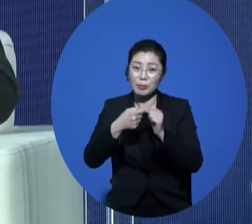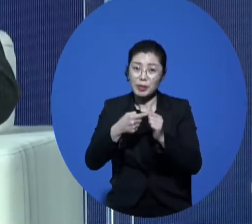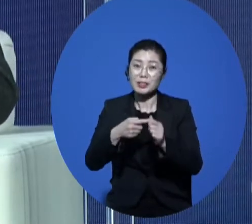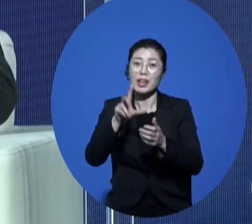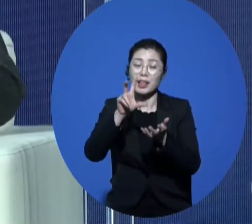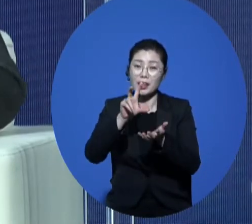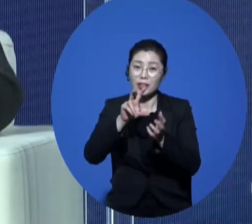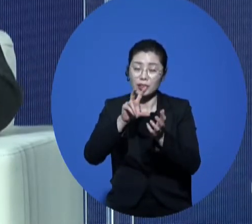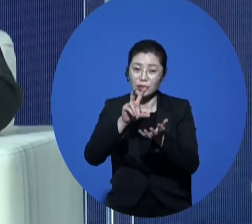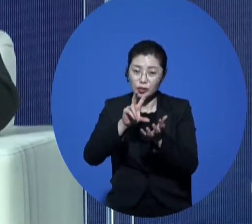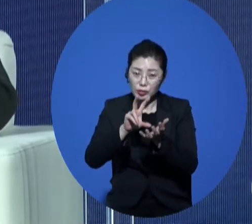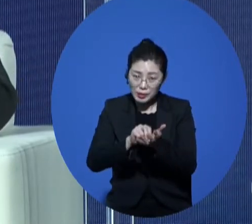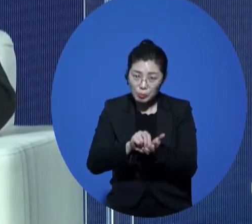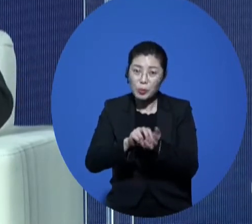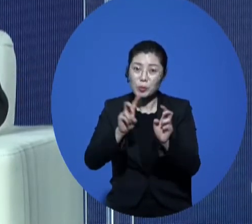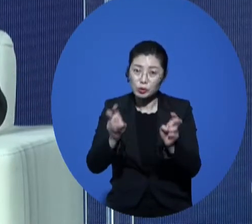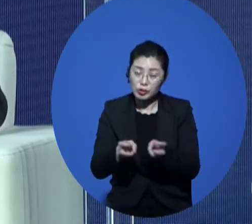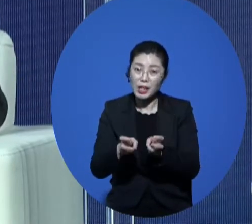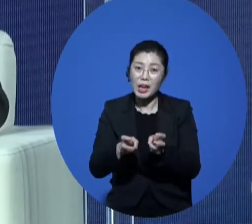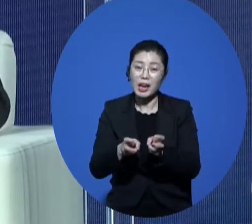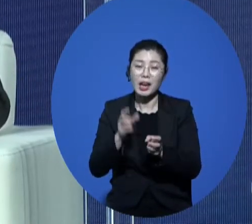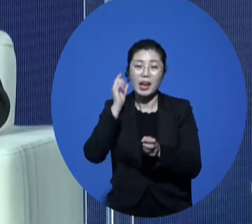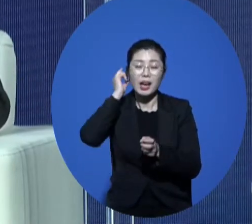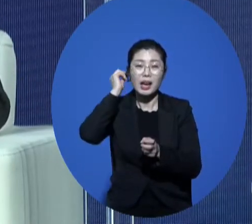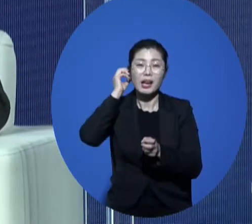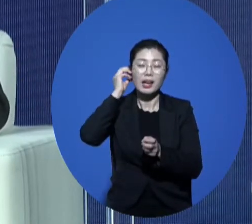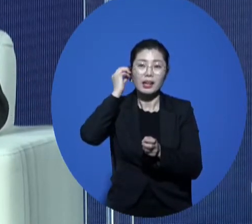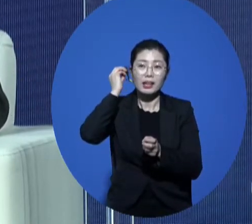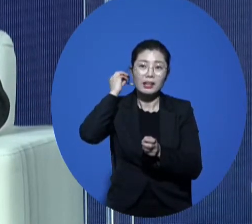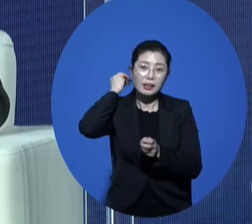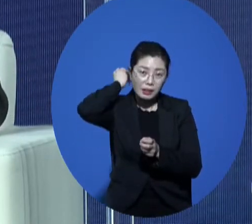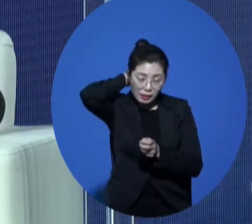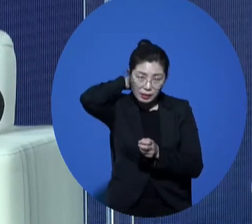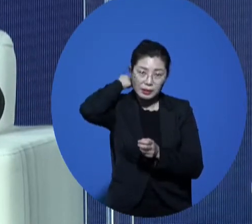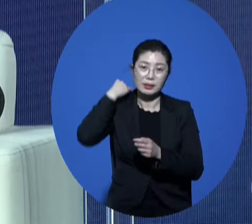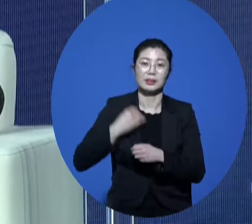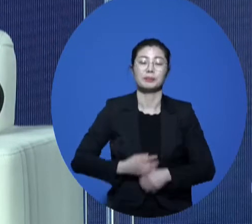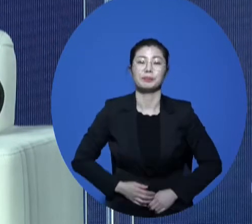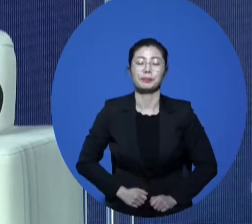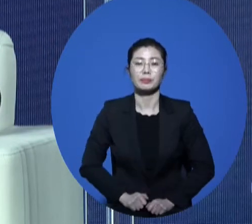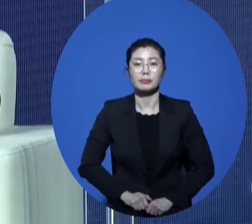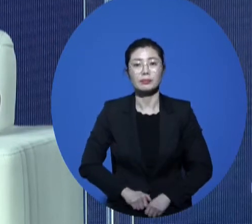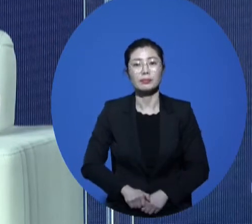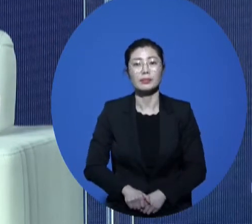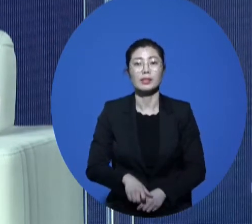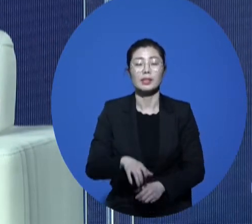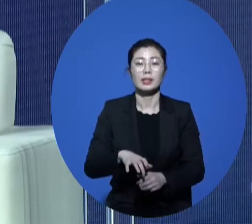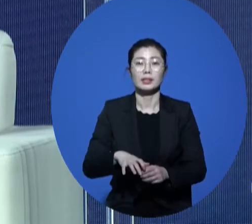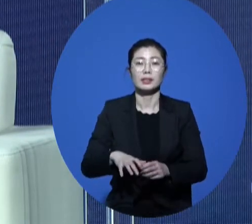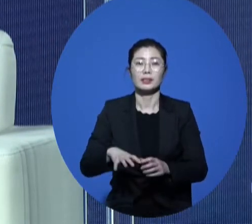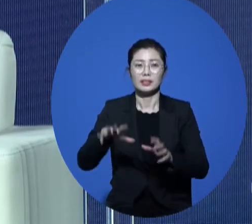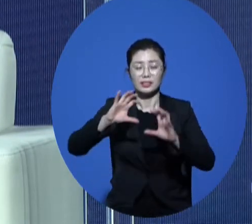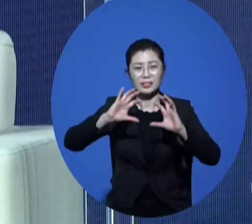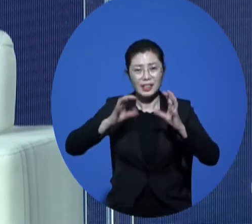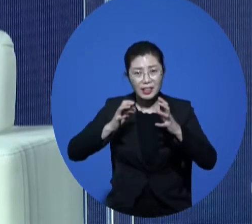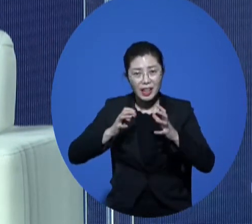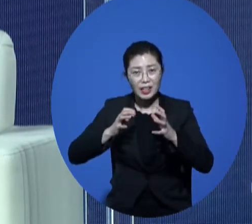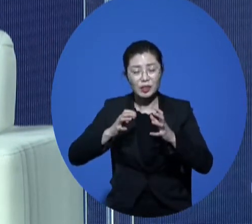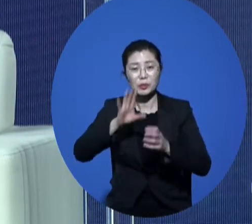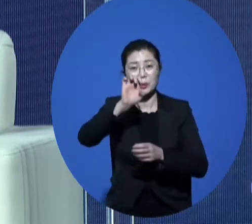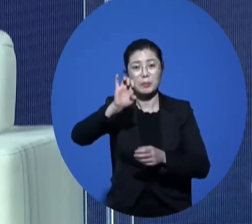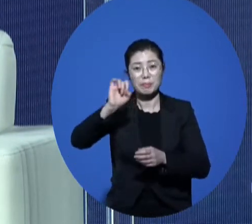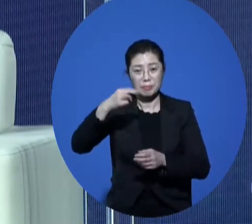내용들로만 짧게 추리면 제가 제대로 이해했는지 모르겠습니다. 동시통역이긴 했지만. 예, 전 세계적으로